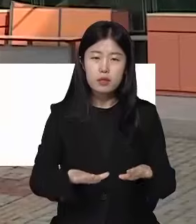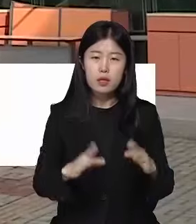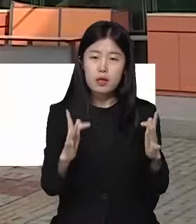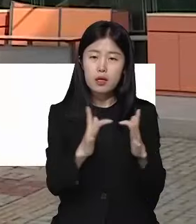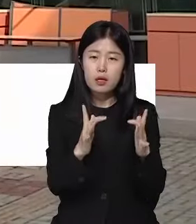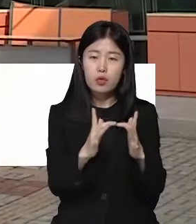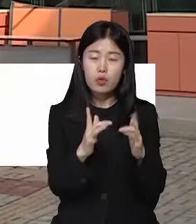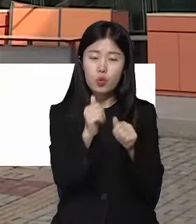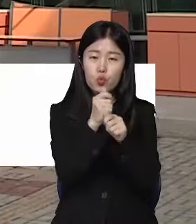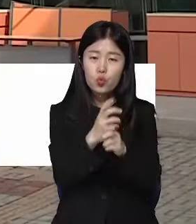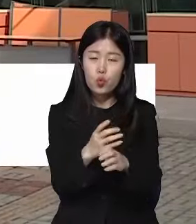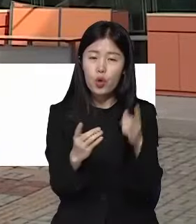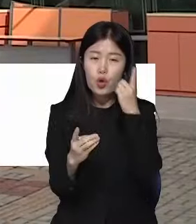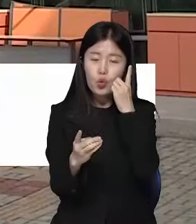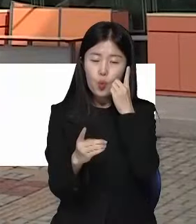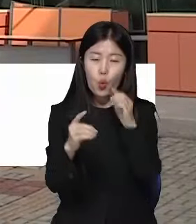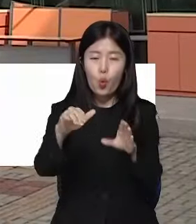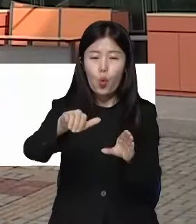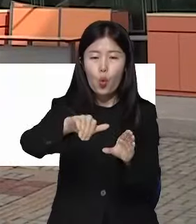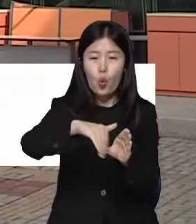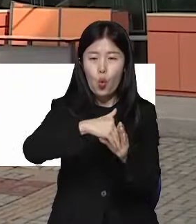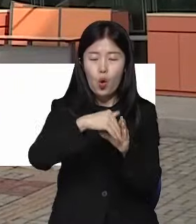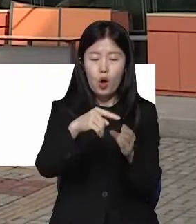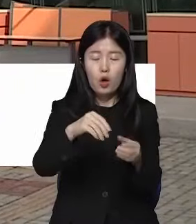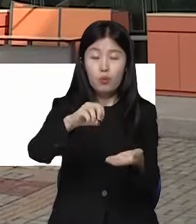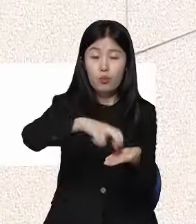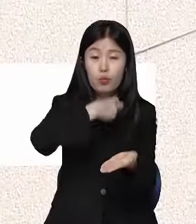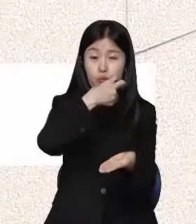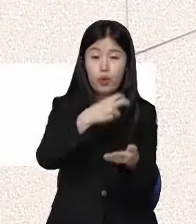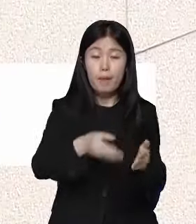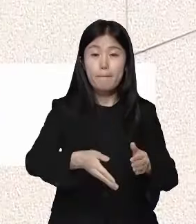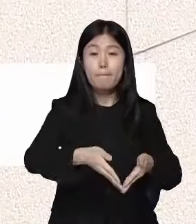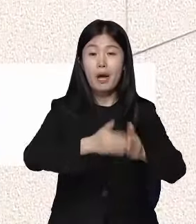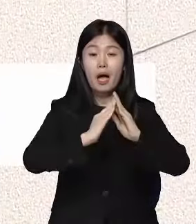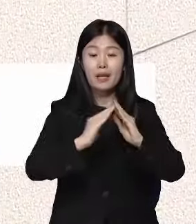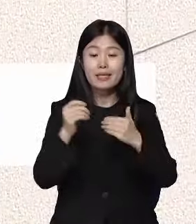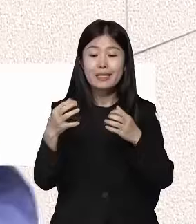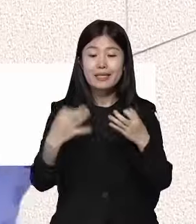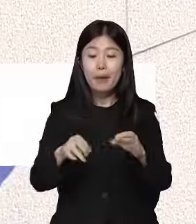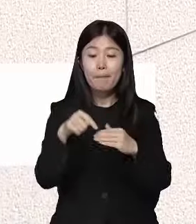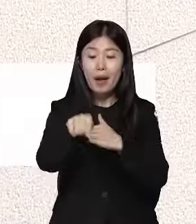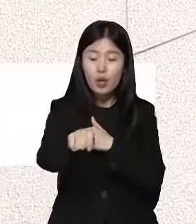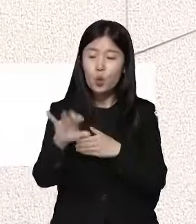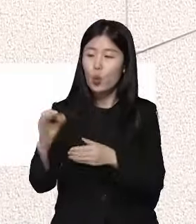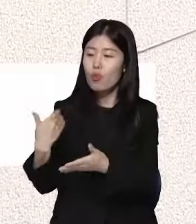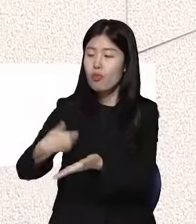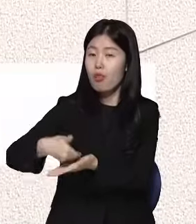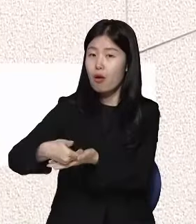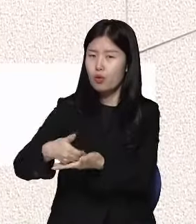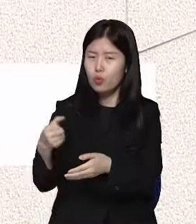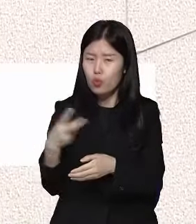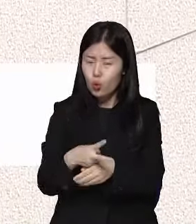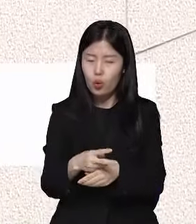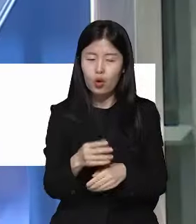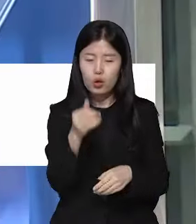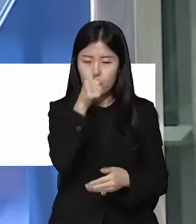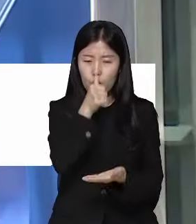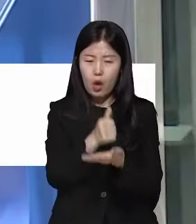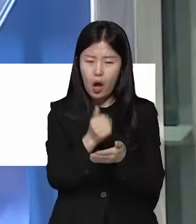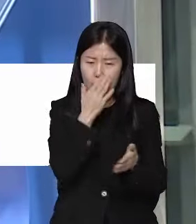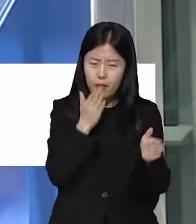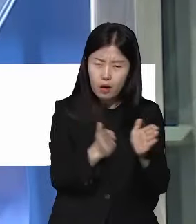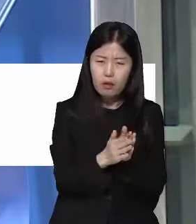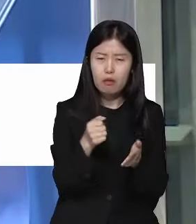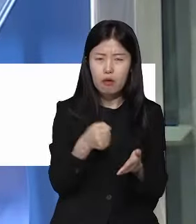인터넷 주소를 휴대전화에 설치하게 한 뒤 은행 밖에서 돈을 요구하는 경우, 범죄 연루 여부 조사를 이유로 현금